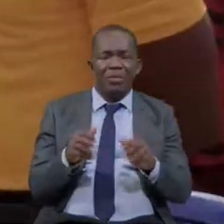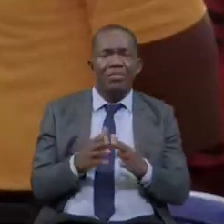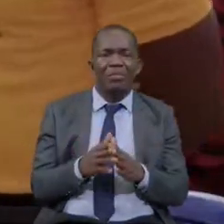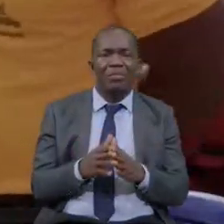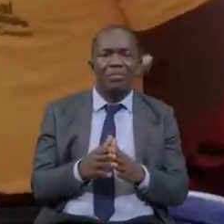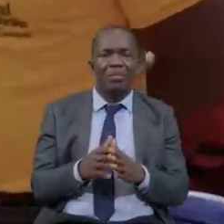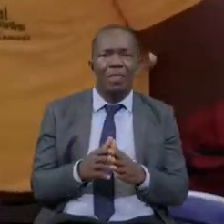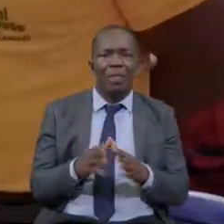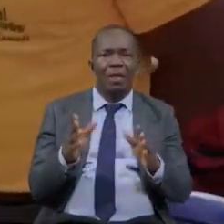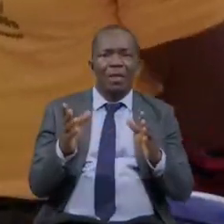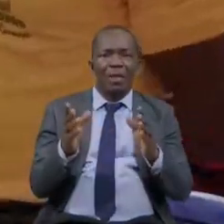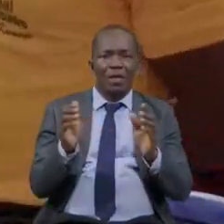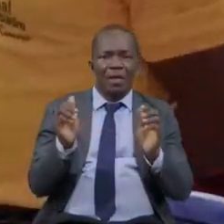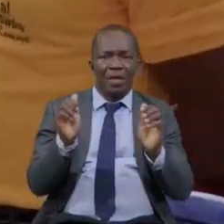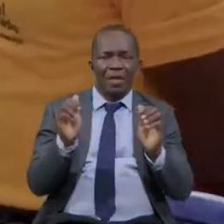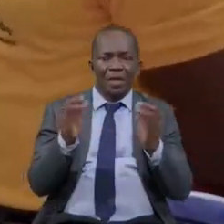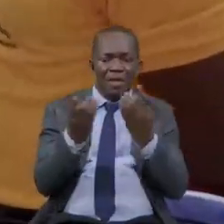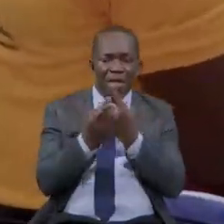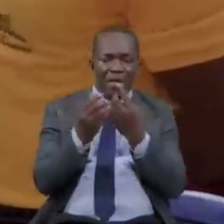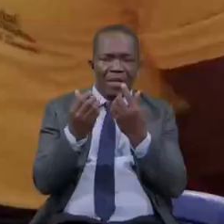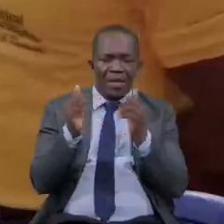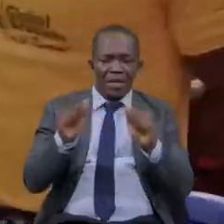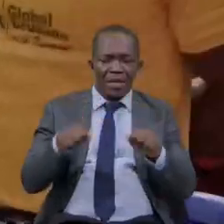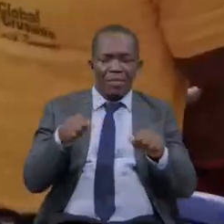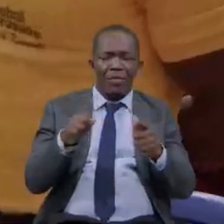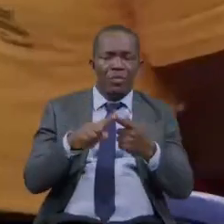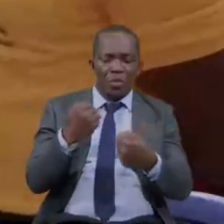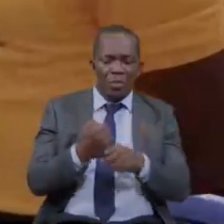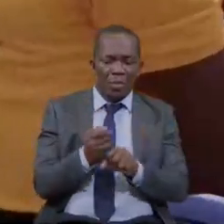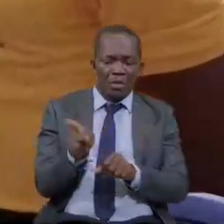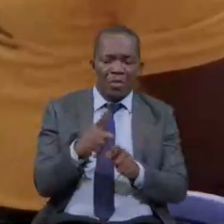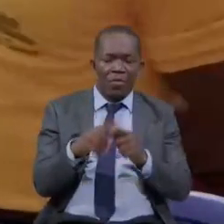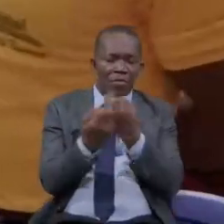Capable de te libérer de l'anxiété, des soucis.